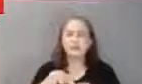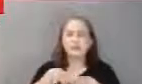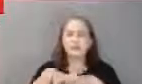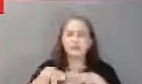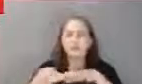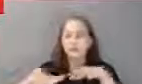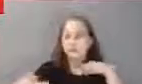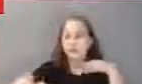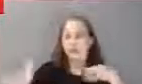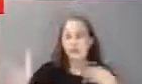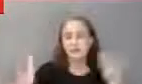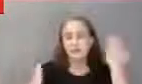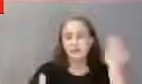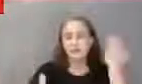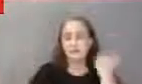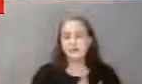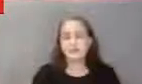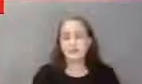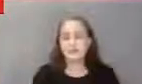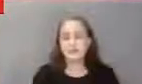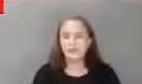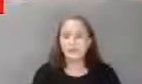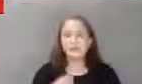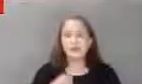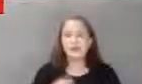Oo. Oh. Araw ka ba?